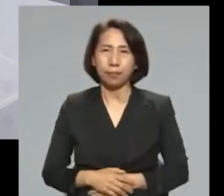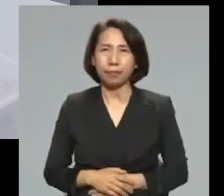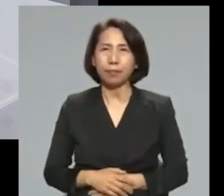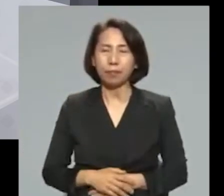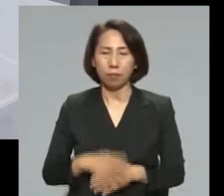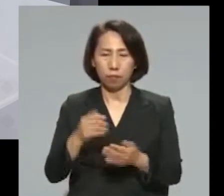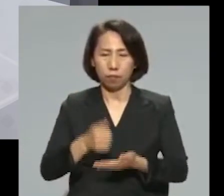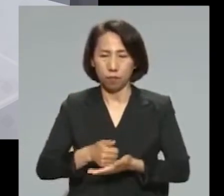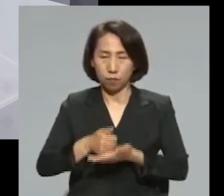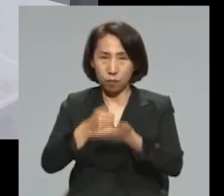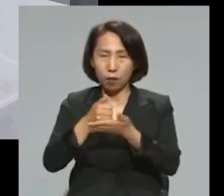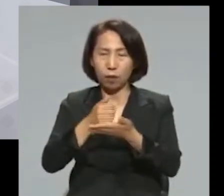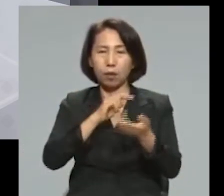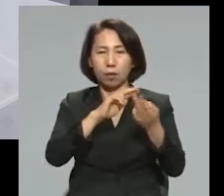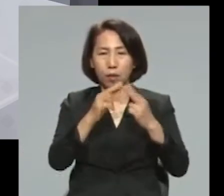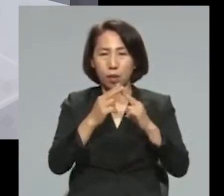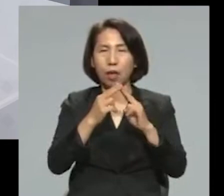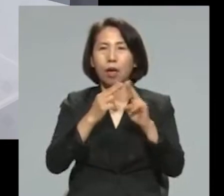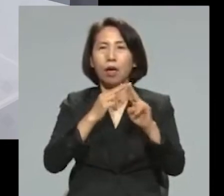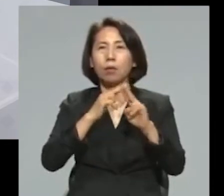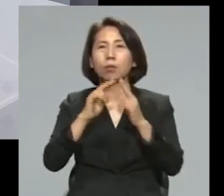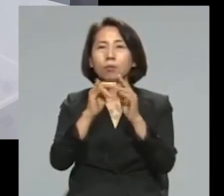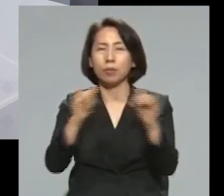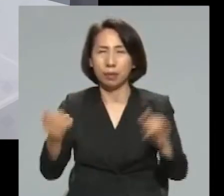존경하는 대가야 고령 군민 여러분,